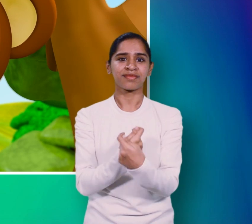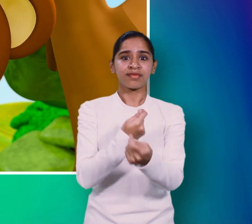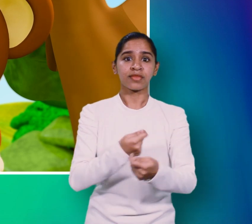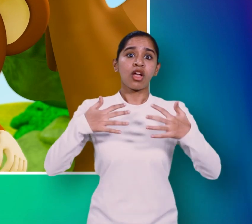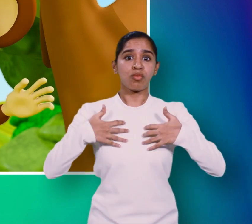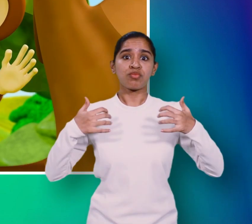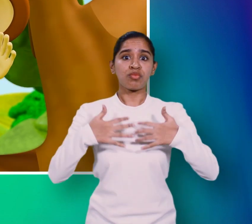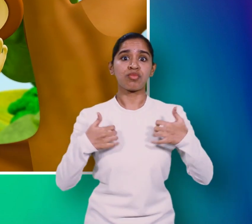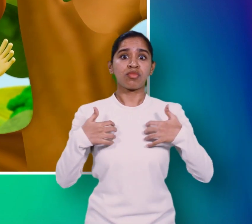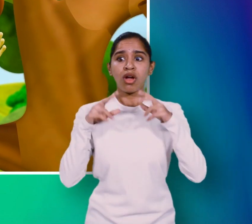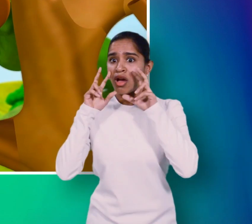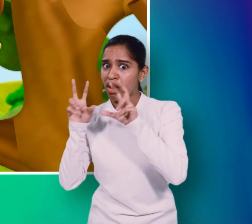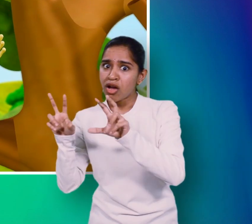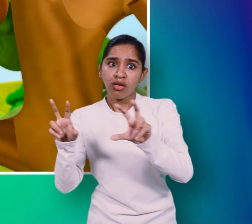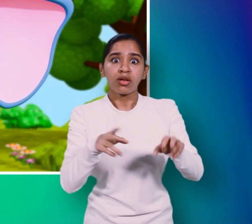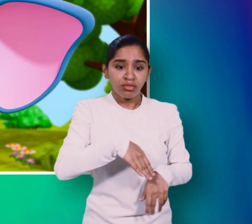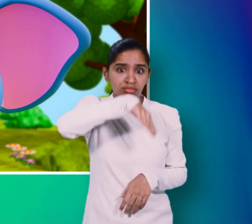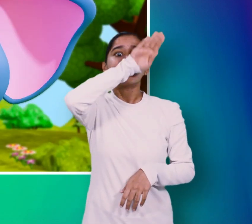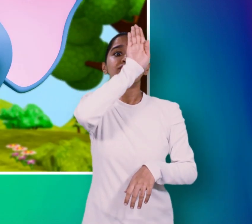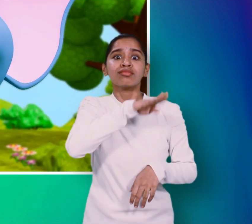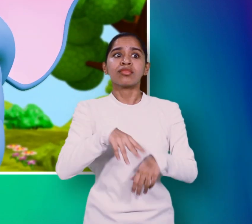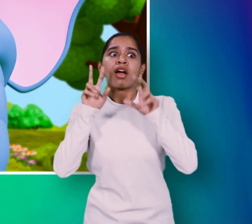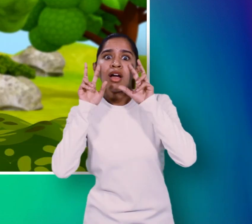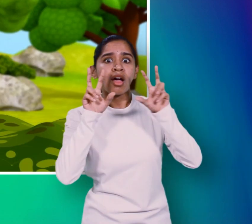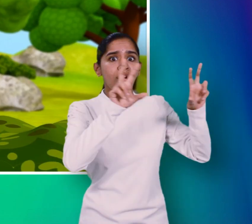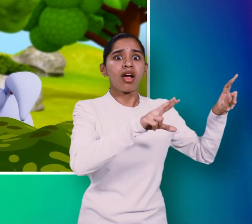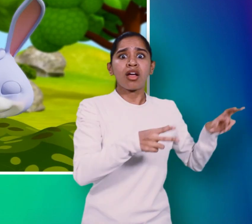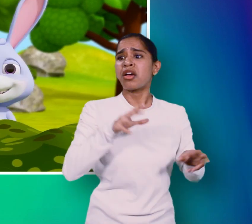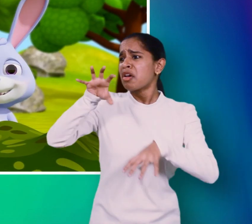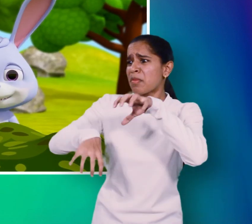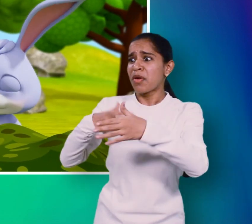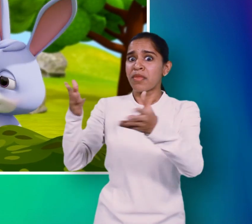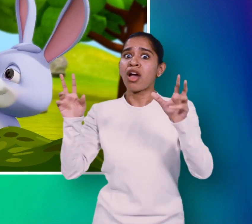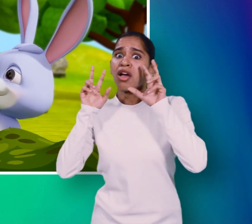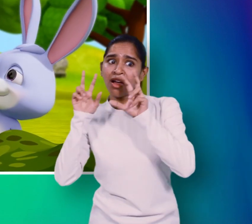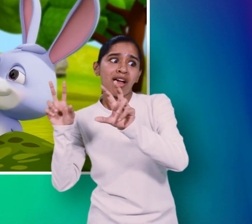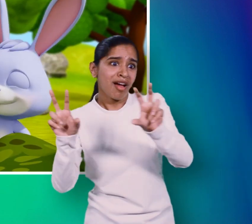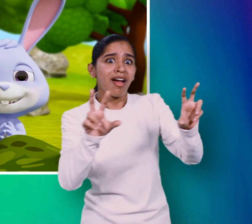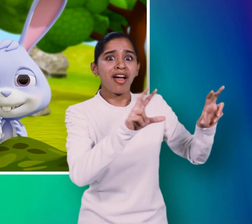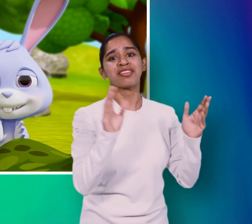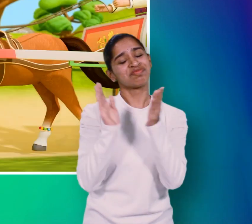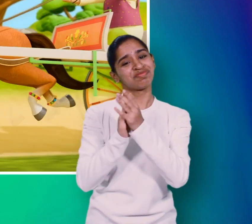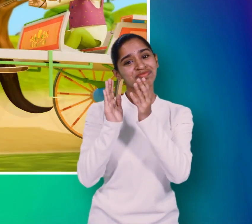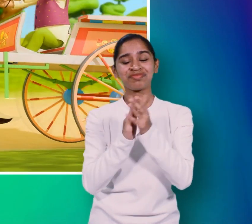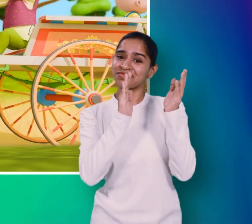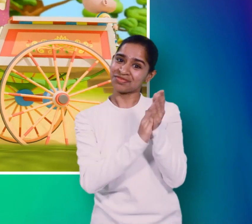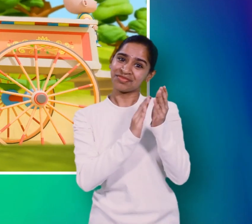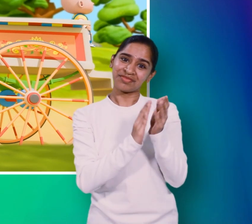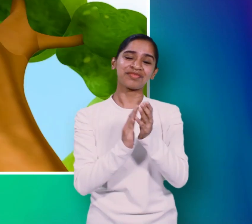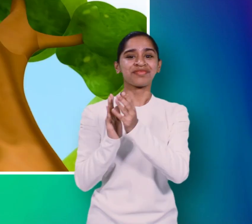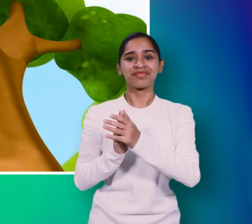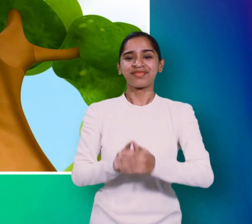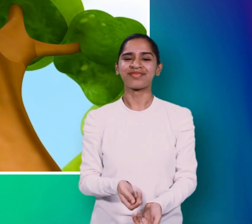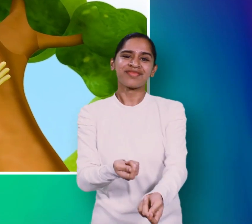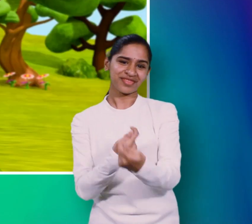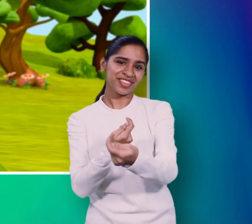बंदर मामा भी सब देखे, हाथी राजा भी सब देखे, पूरा जंगल ये सब देखे, बोले रम पम पम।